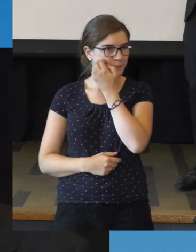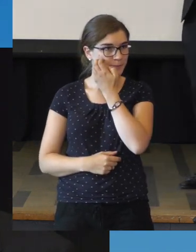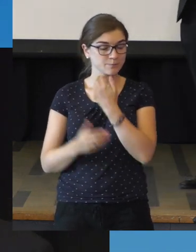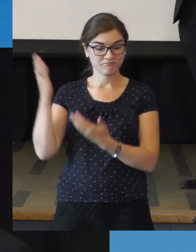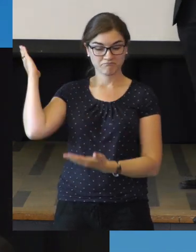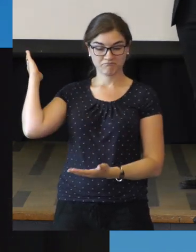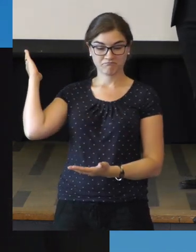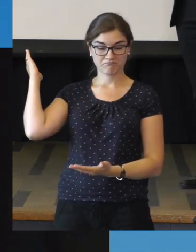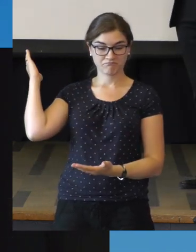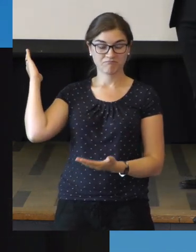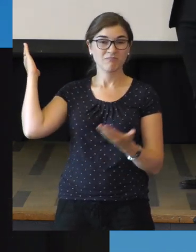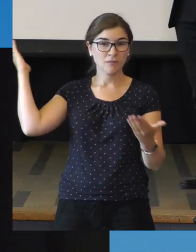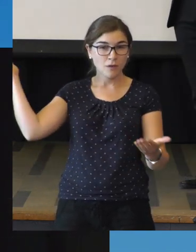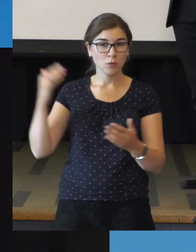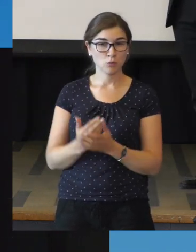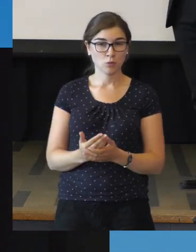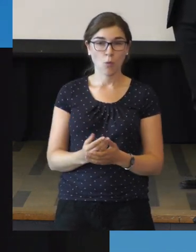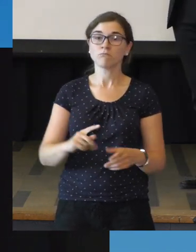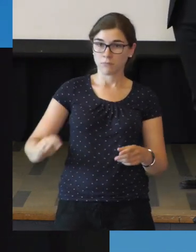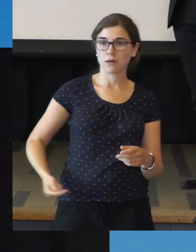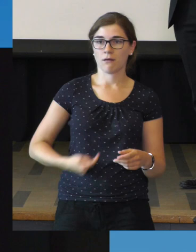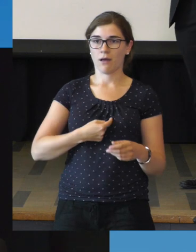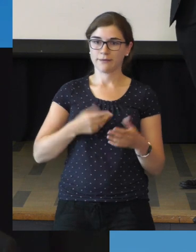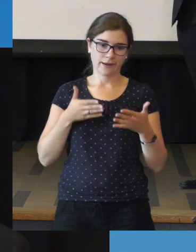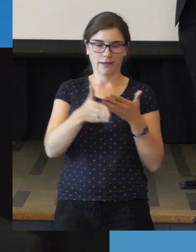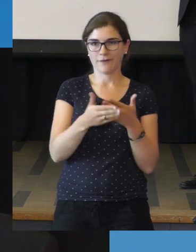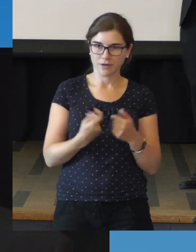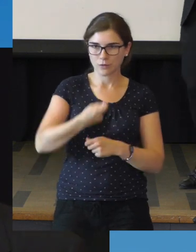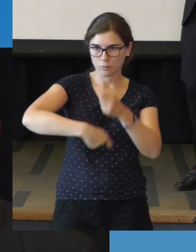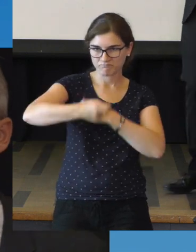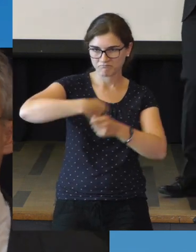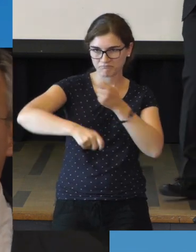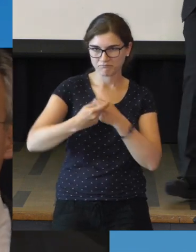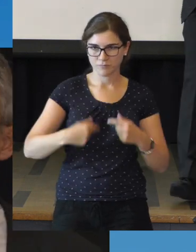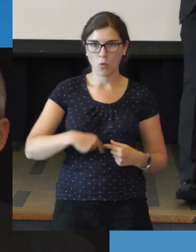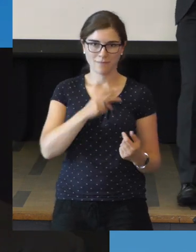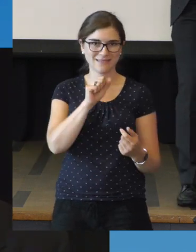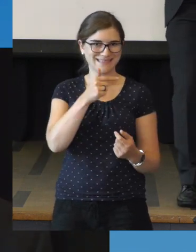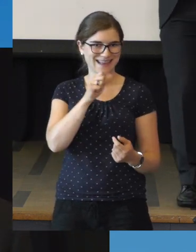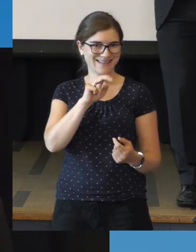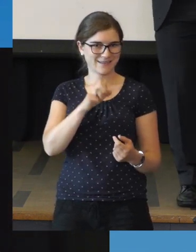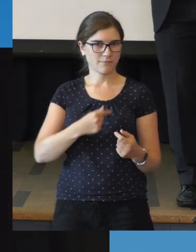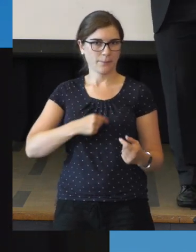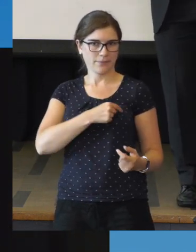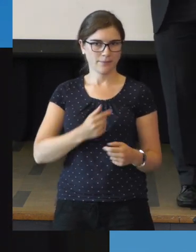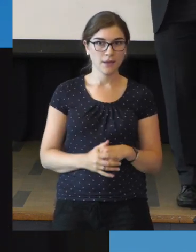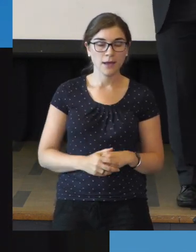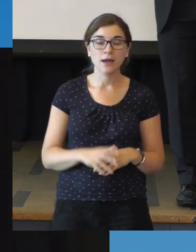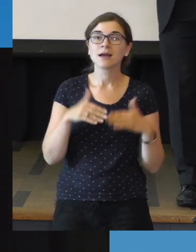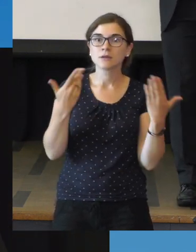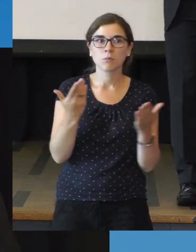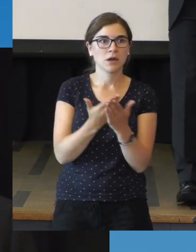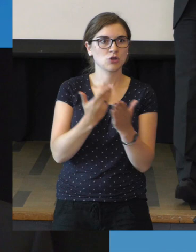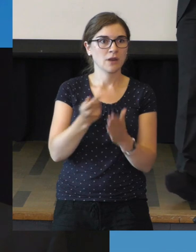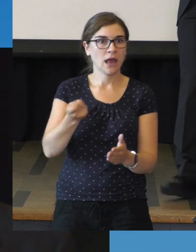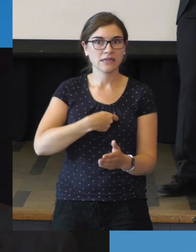Das ist letztendlich die konventionelle Katheterintervention mit Stentimplantation. Ganz wichtig ist das beim akuten